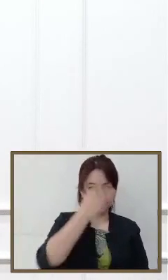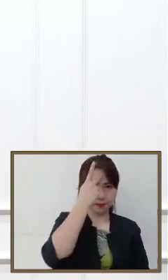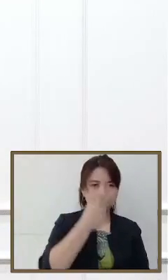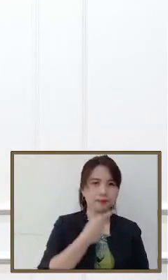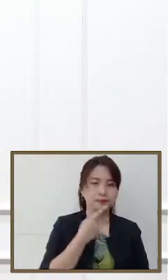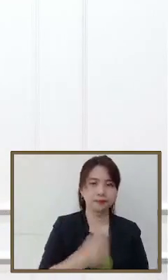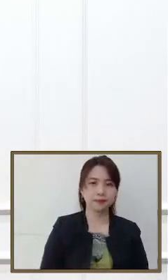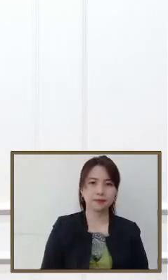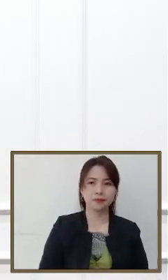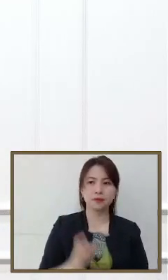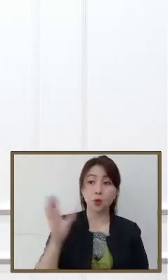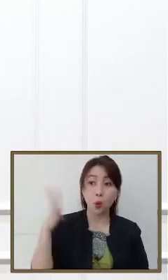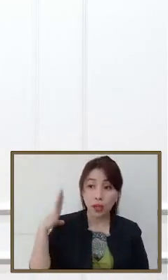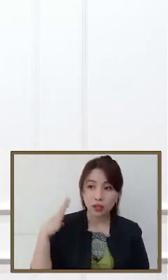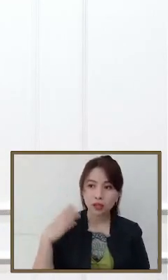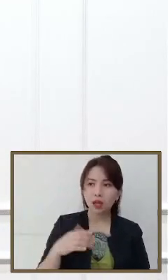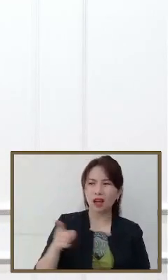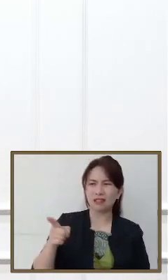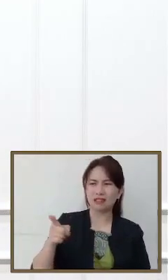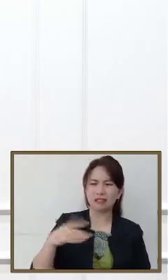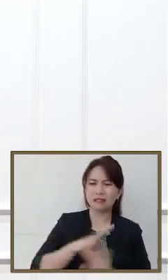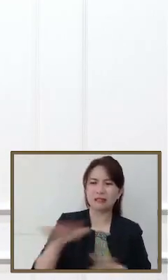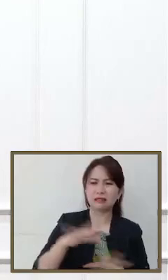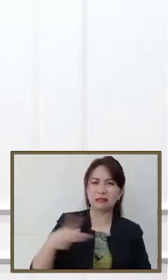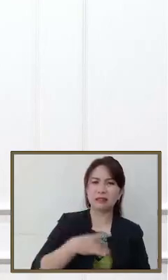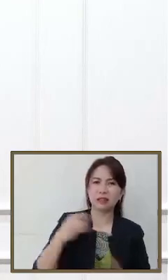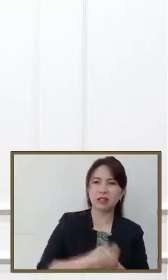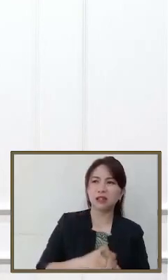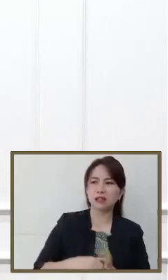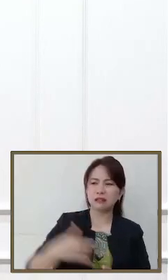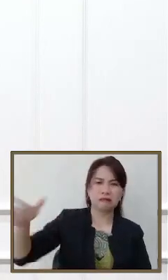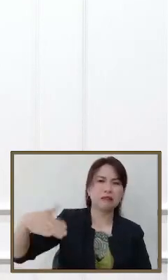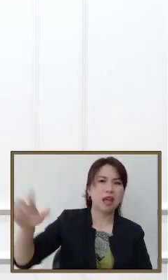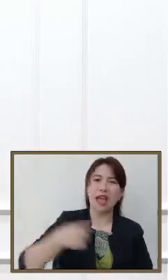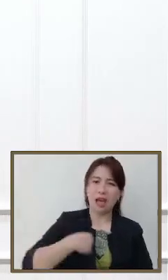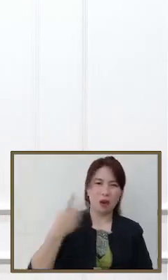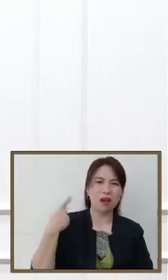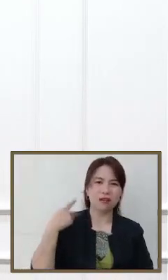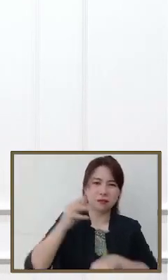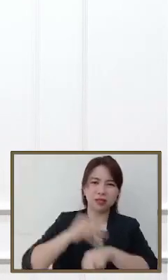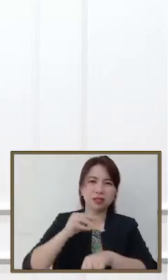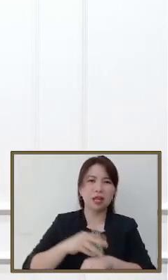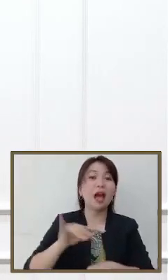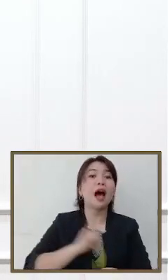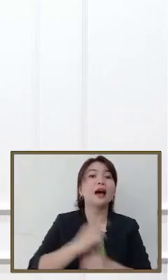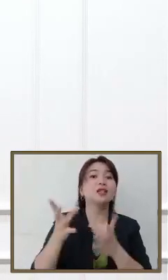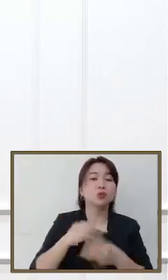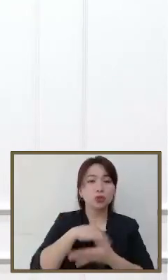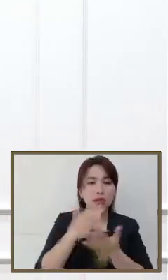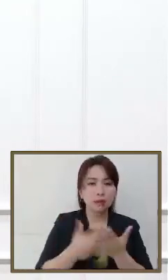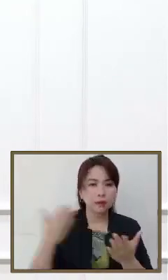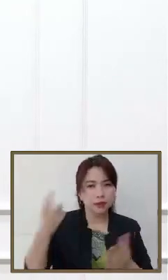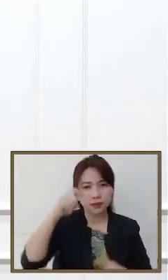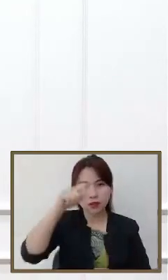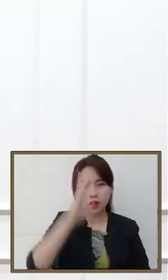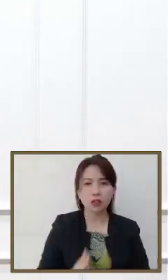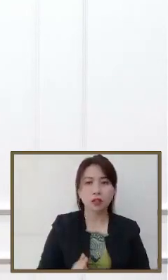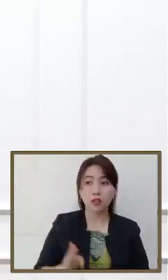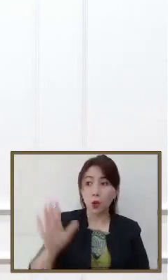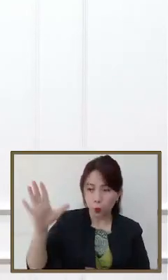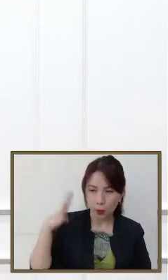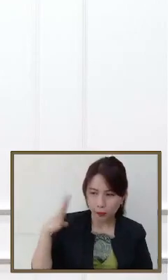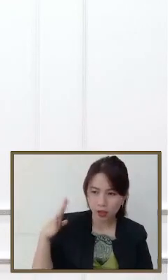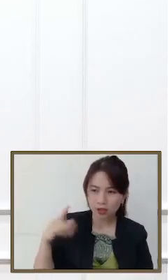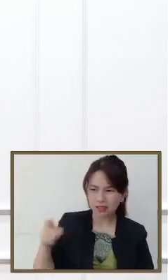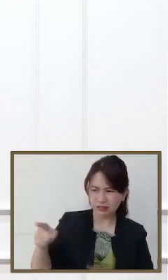obs take ka lang ayoko niyan ayoko niyan may Ministry ako sa church may ginagawa ako para sa Panginoon obst ka lang ayok ko niyan ayok ko